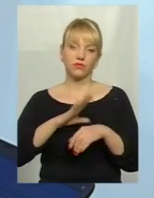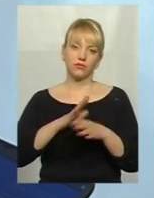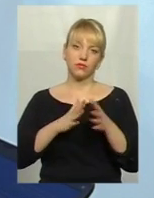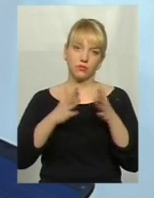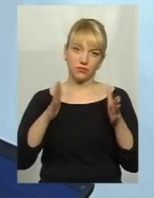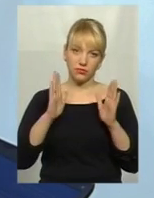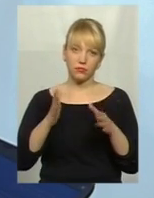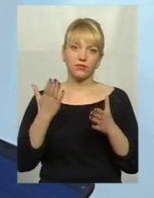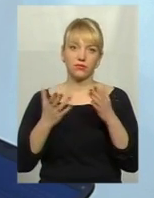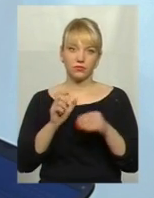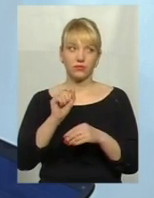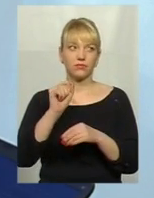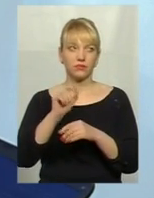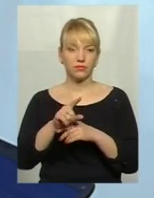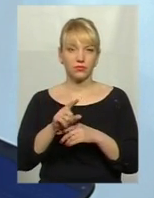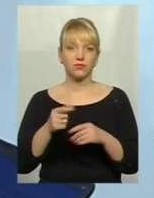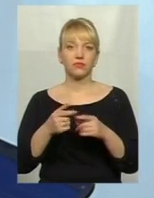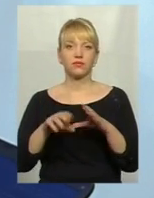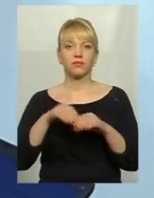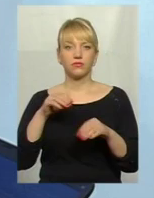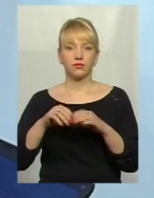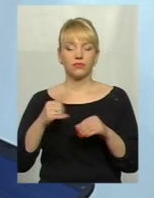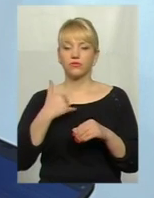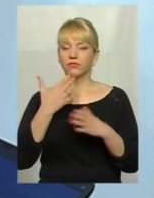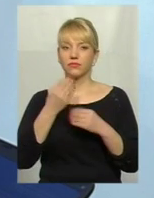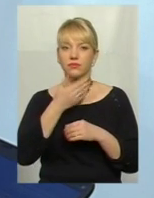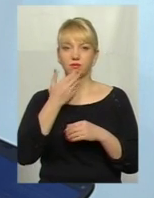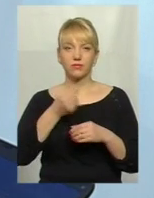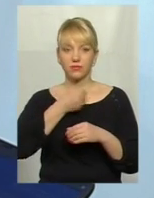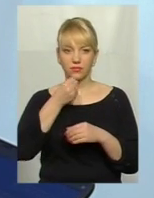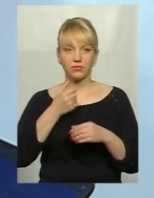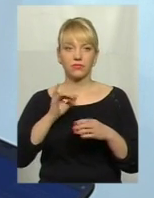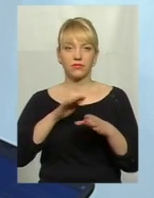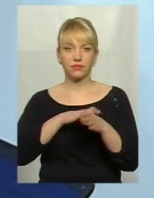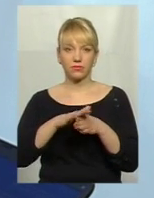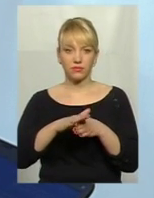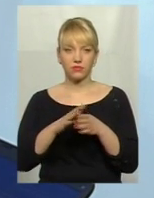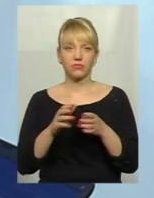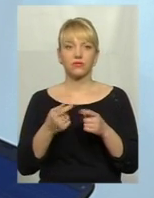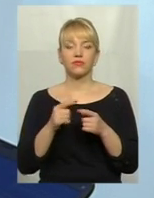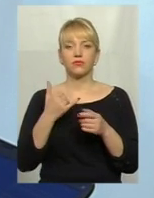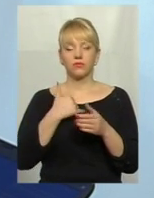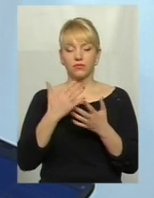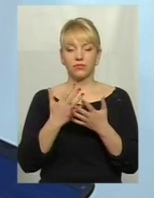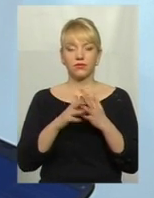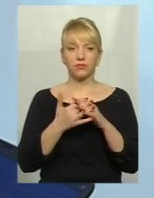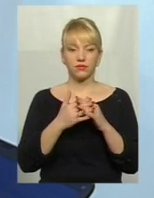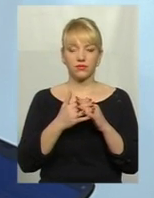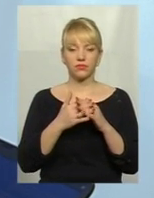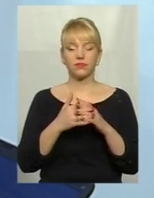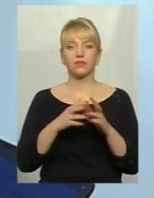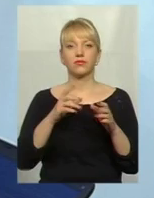коли ми призначимо вибори. У нас ще не староста, виконуючий обов'язки старост. У нас є сільські ради, які один староста, але на 5